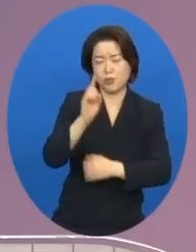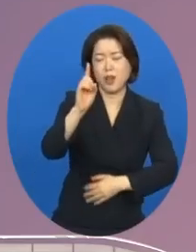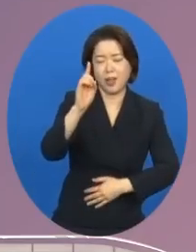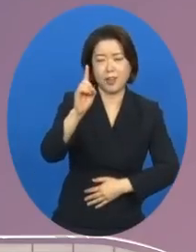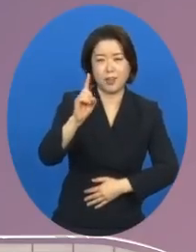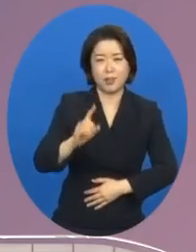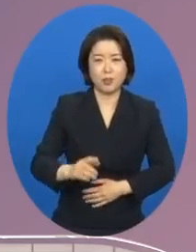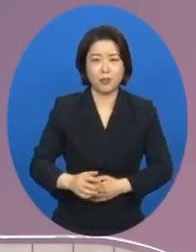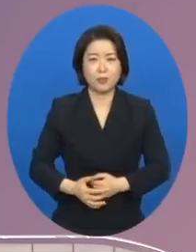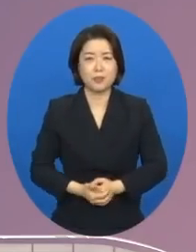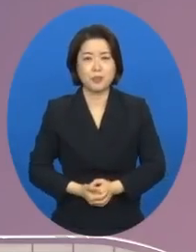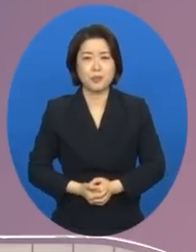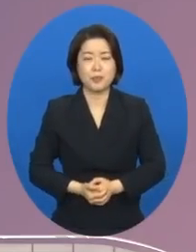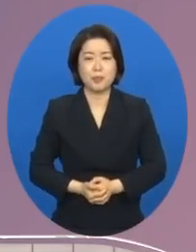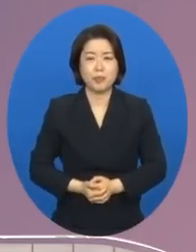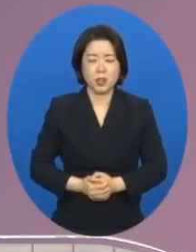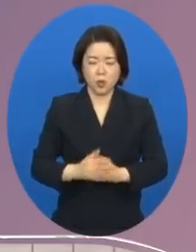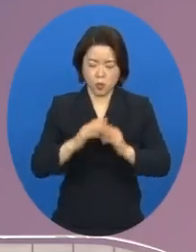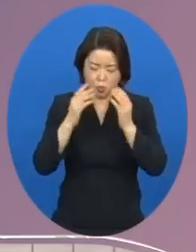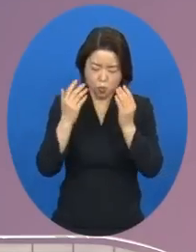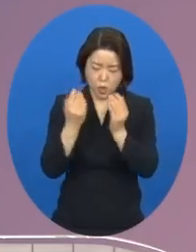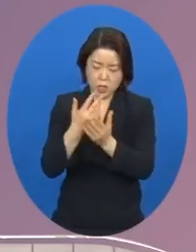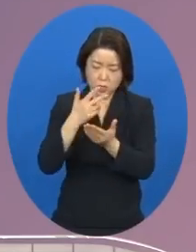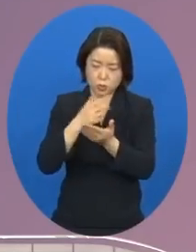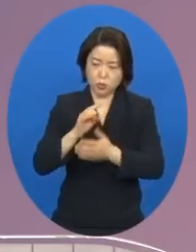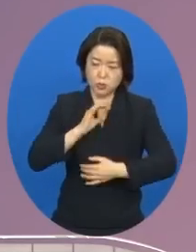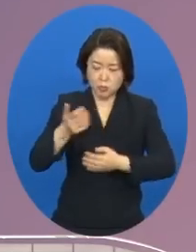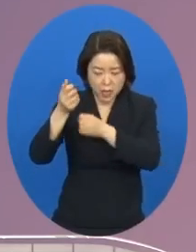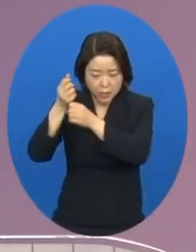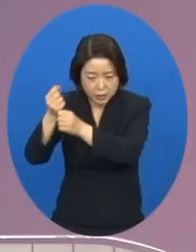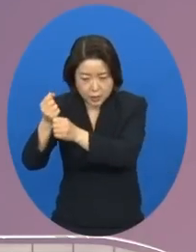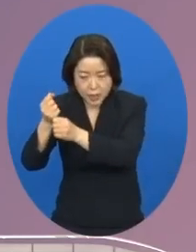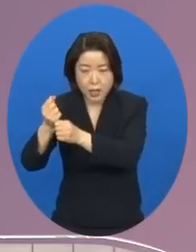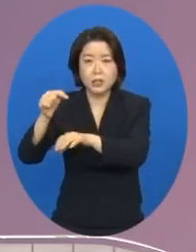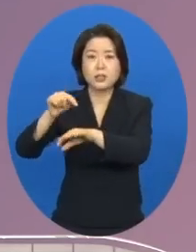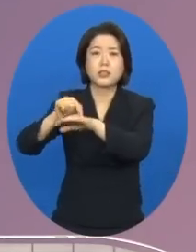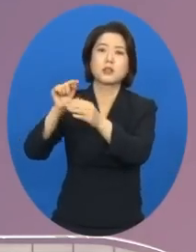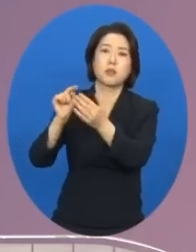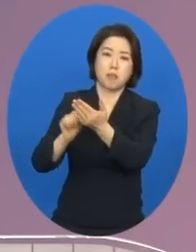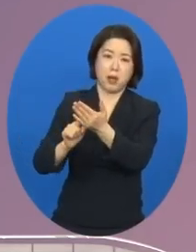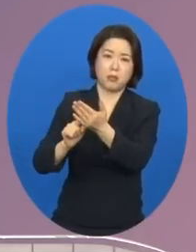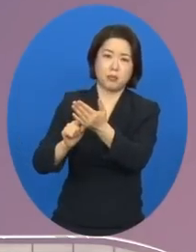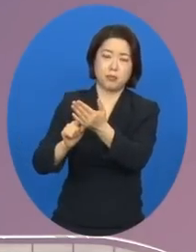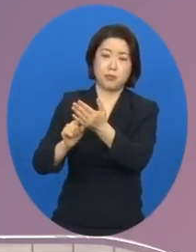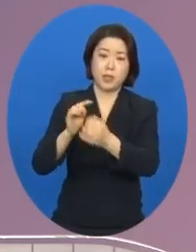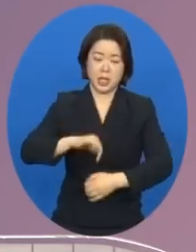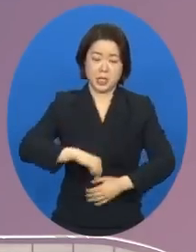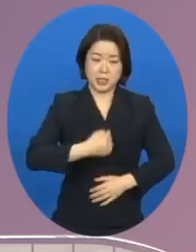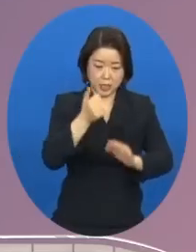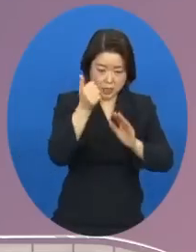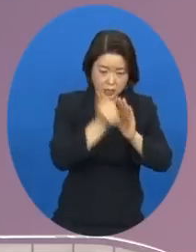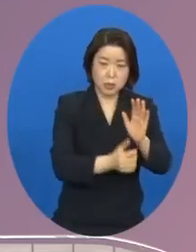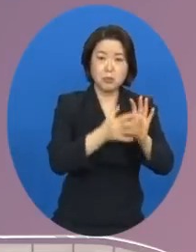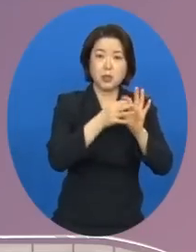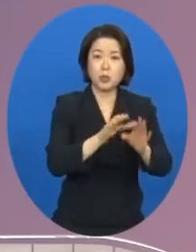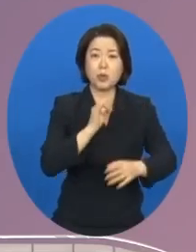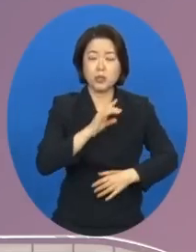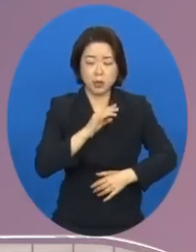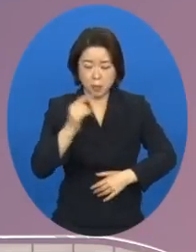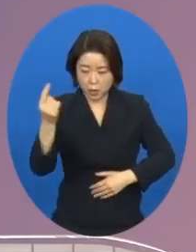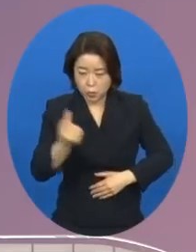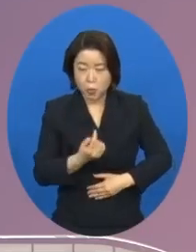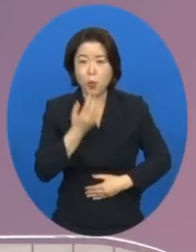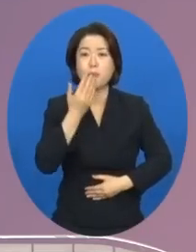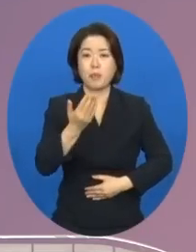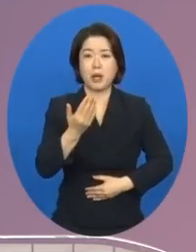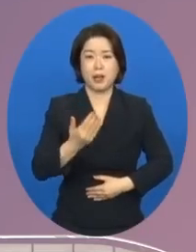하나입니다. 전적으로 주님만 의지하는 마음이 자신의 실패를 통해서만 오기